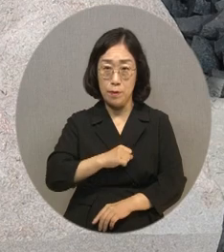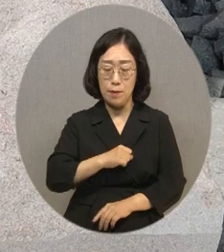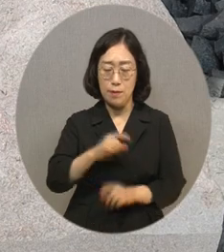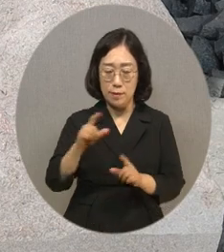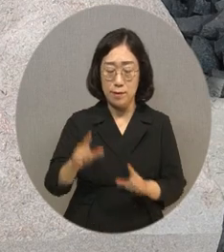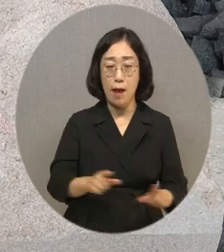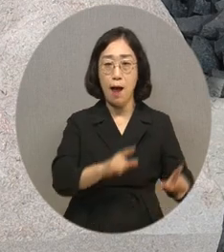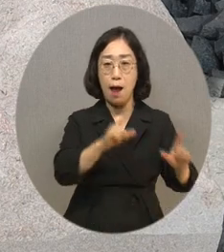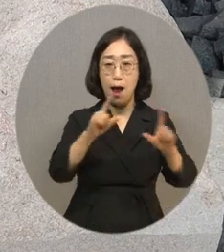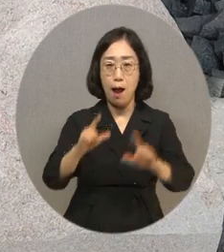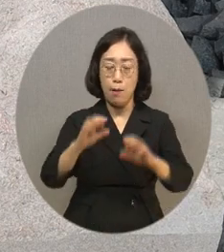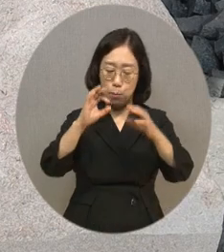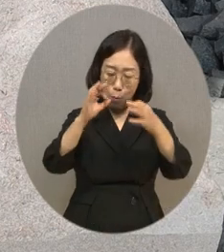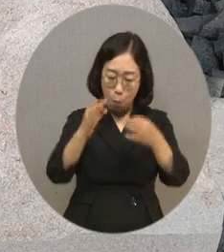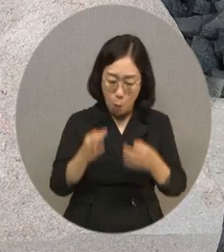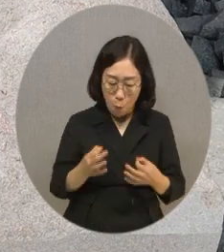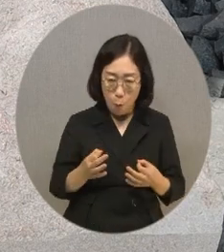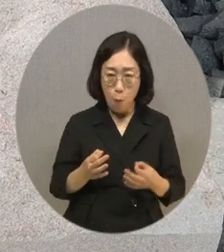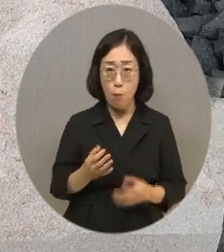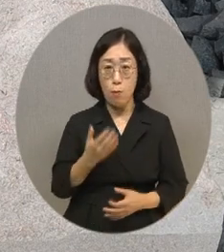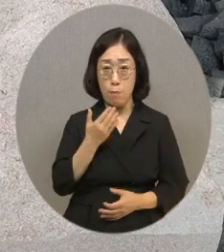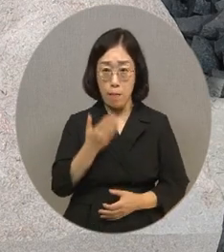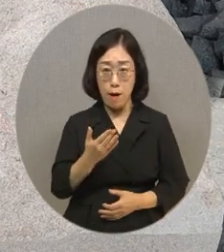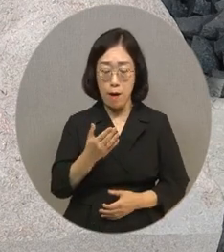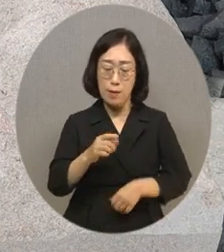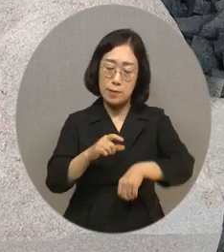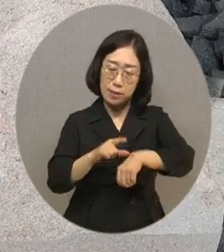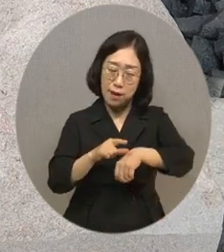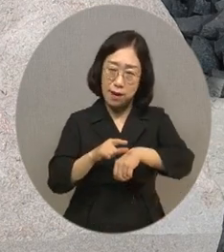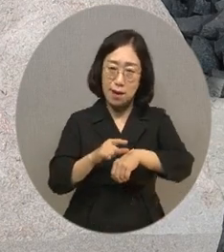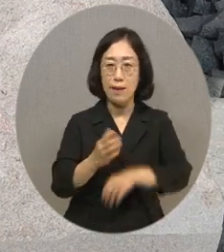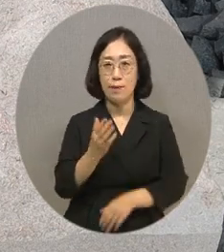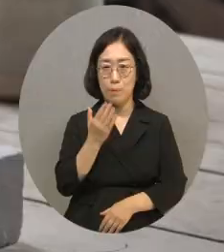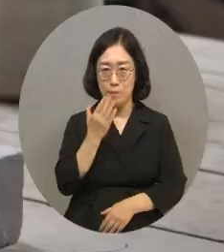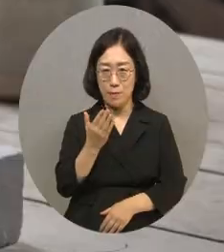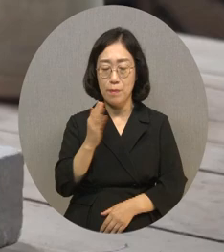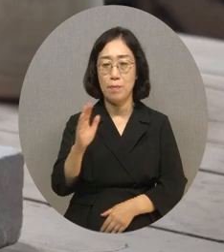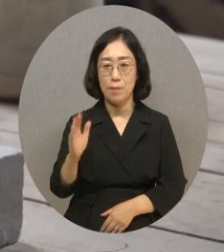예정을 들여다보는 나의 시간이 됩니다